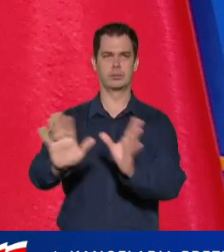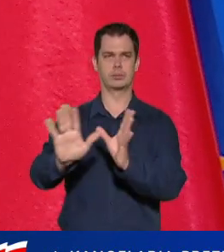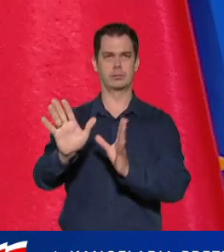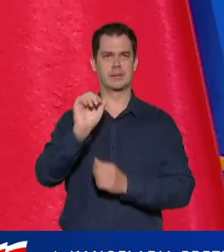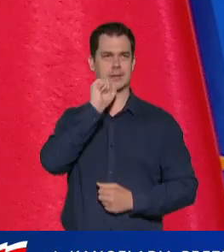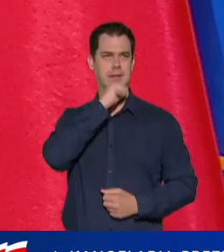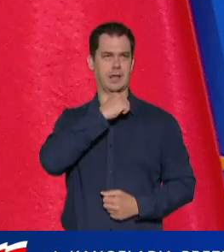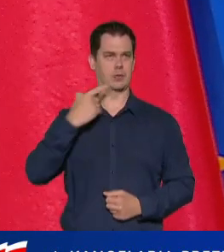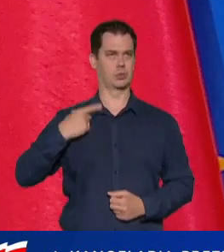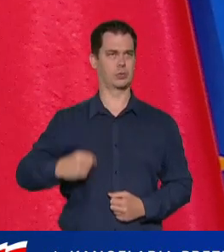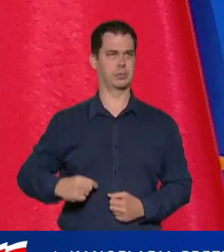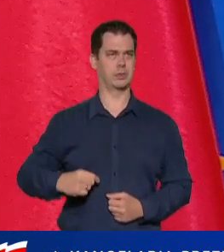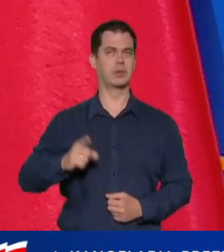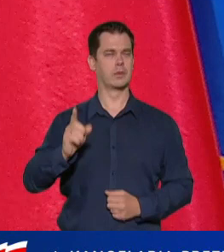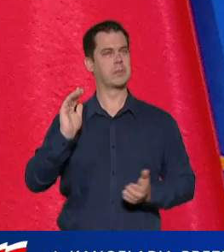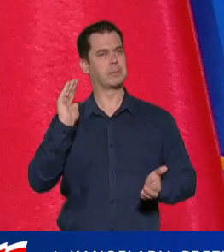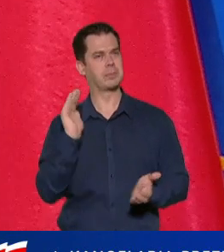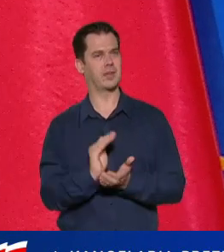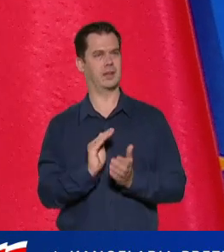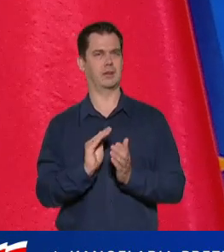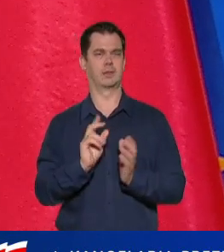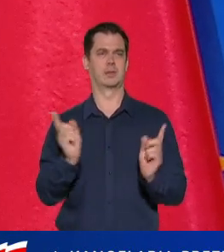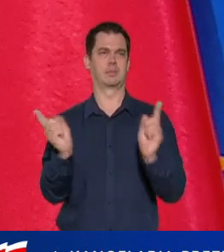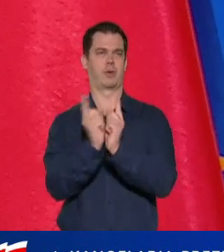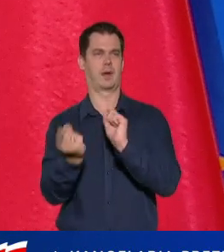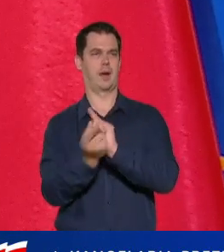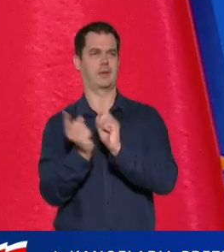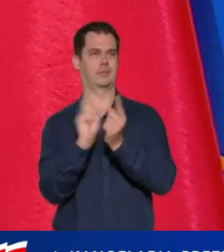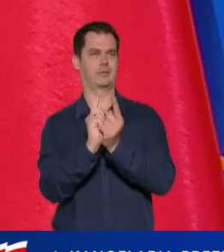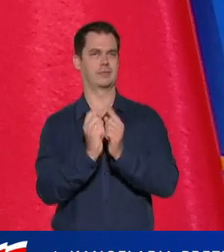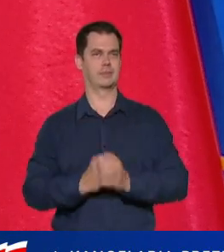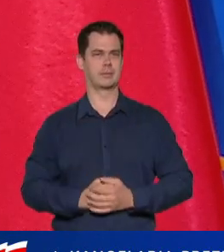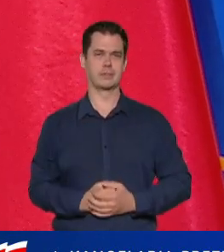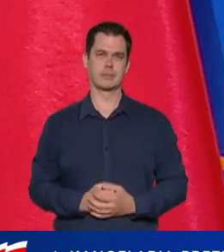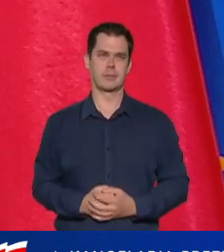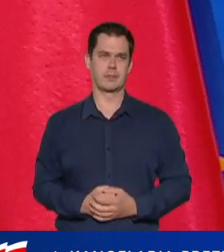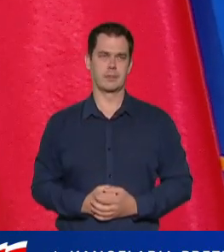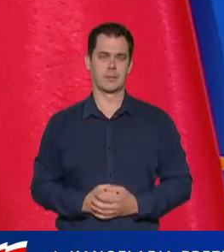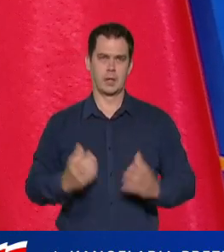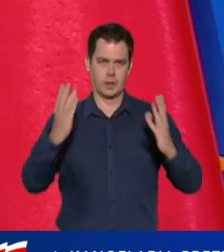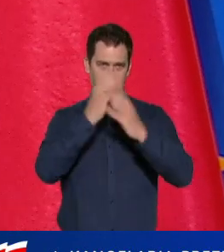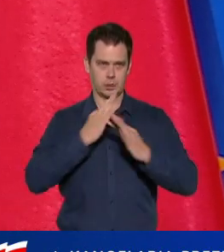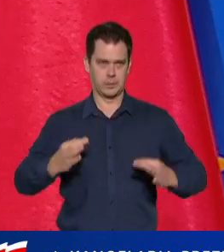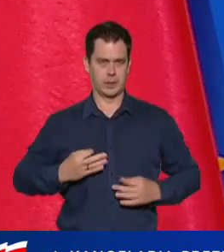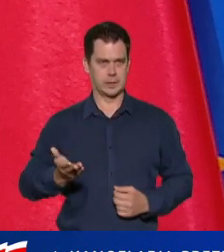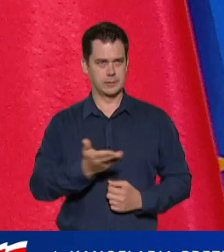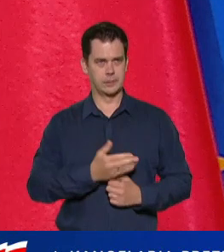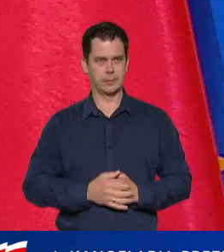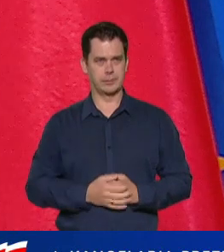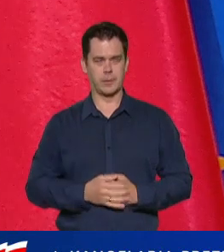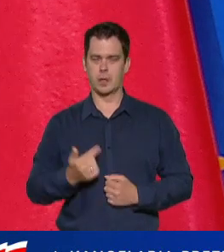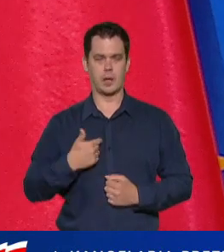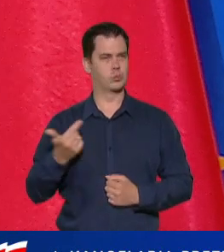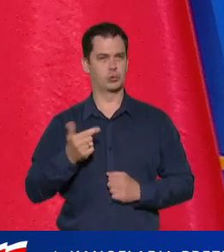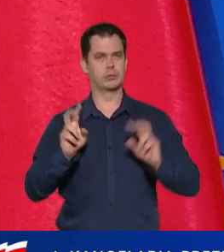starsze i redukować liczbę interakcji społecznych. Szanowni Państwo, musimy